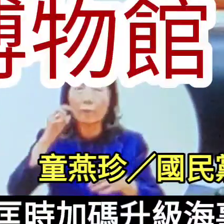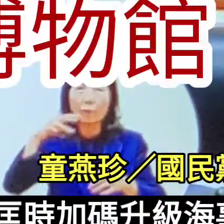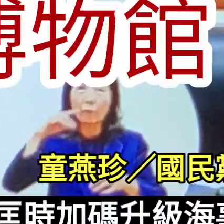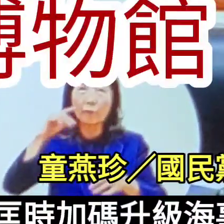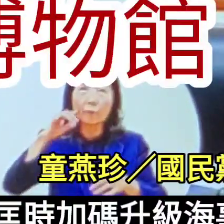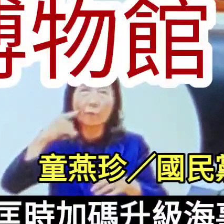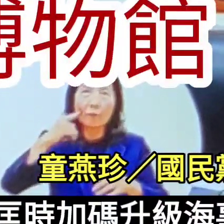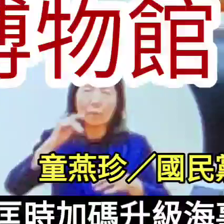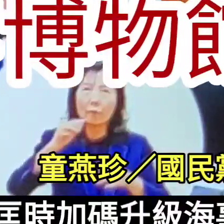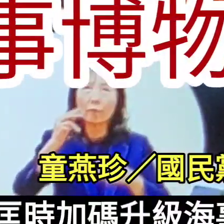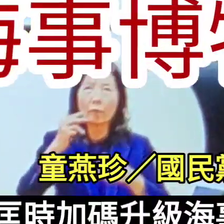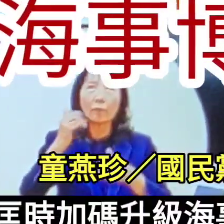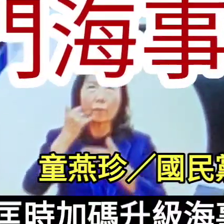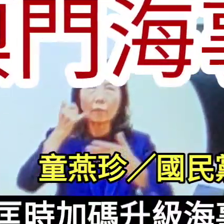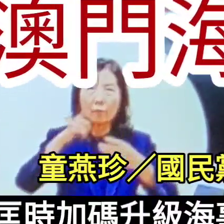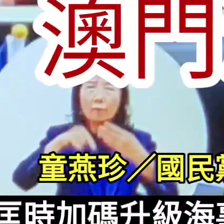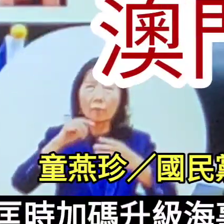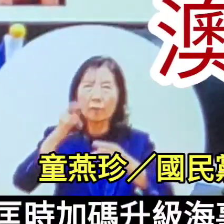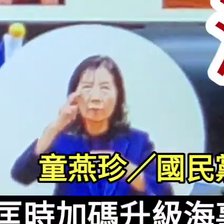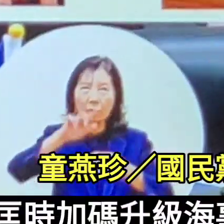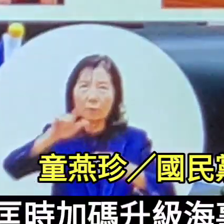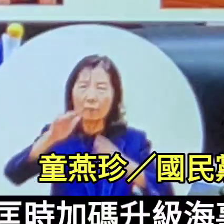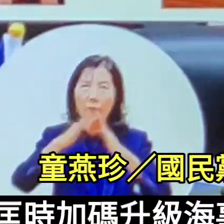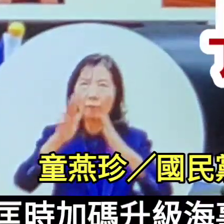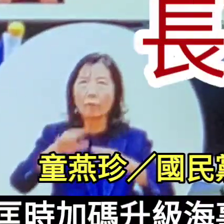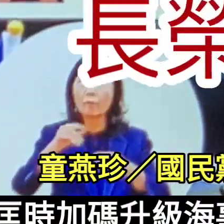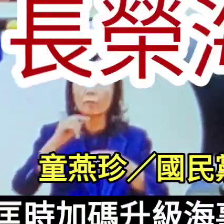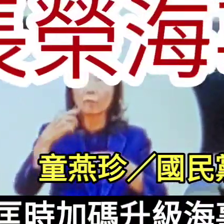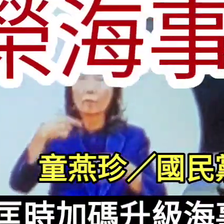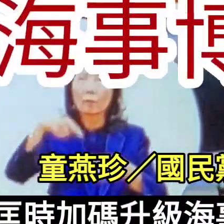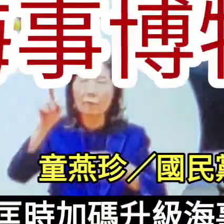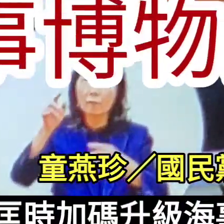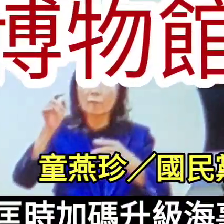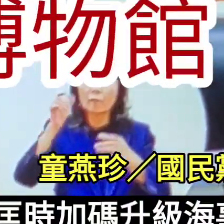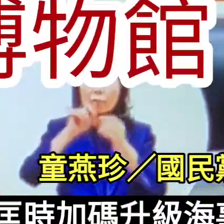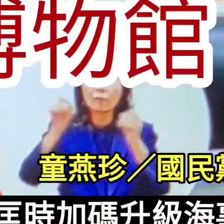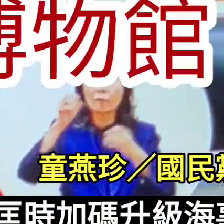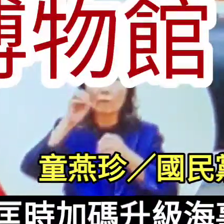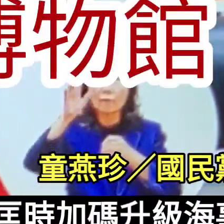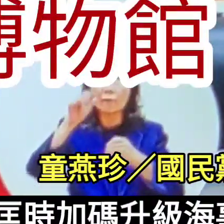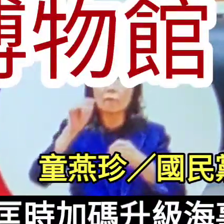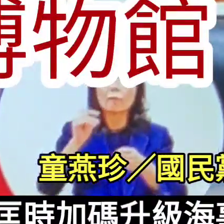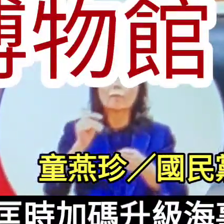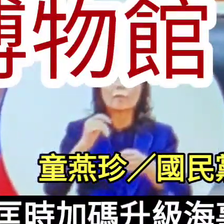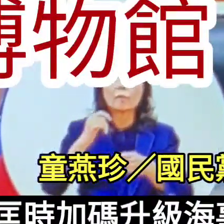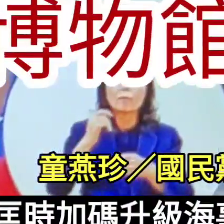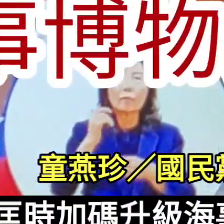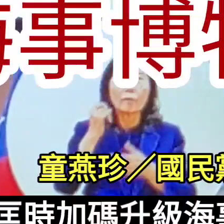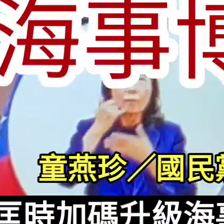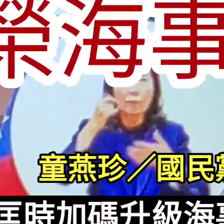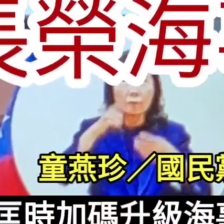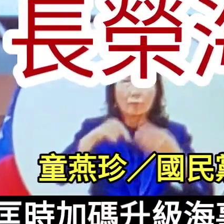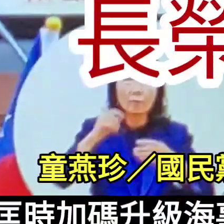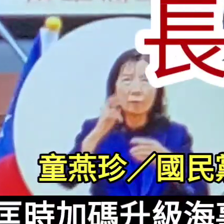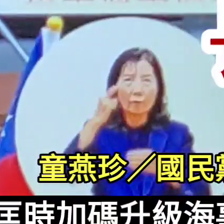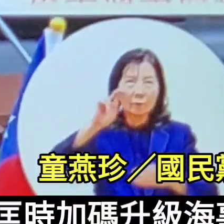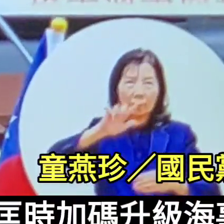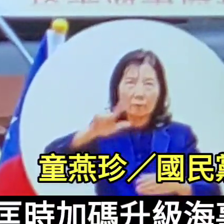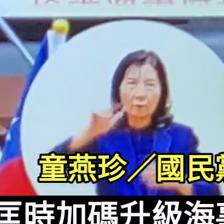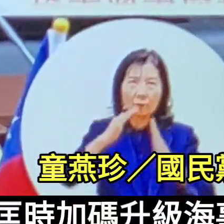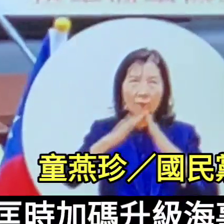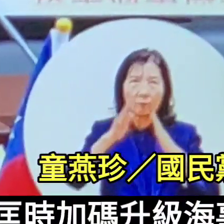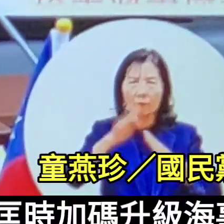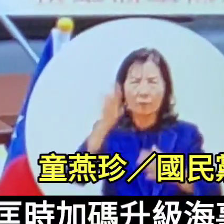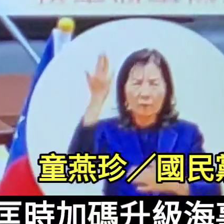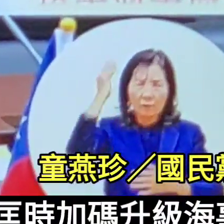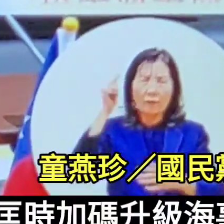事博物馆，然后我又跑到长荣去看长荣的军舰博物馆、海事博物馆。其实过去我们的观